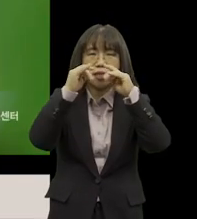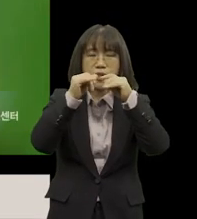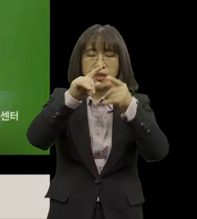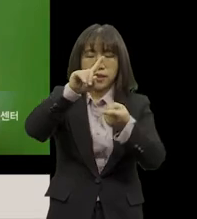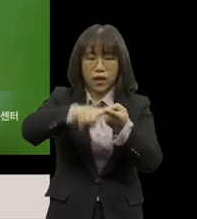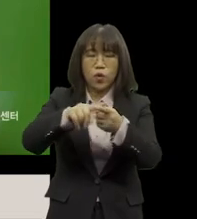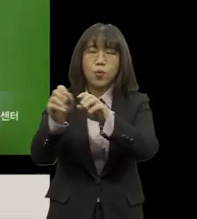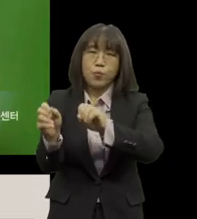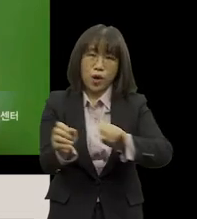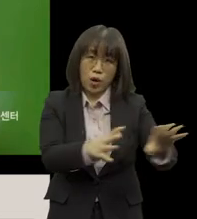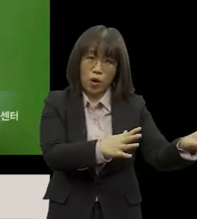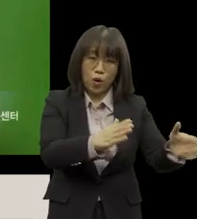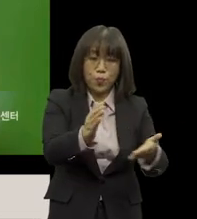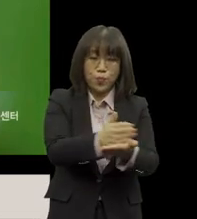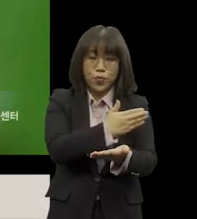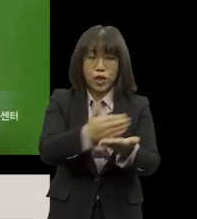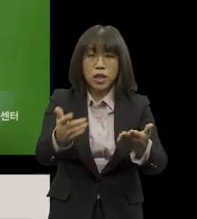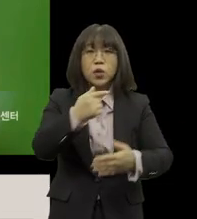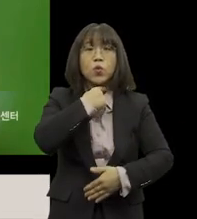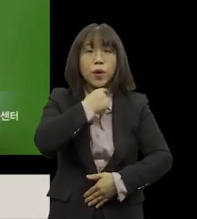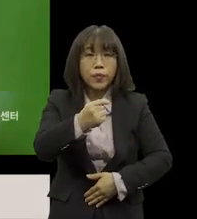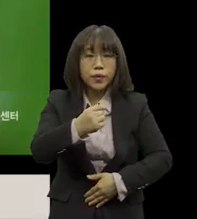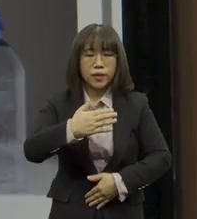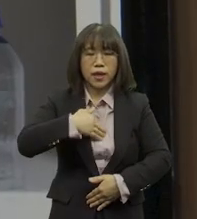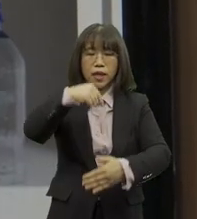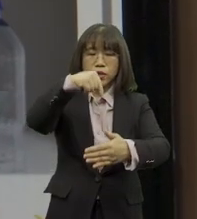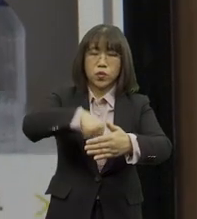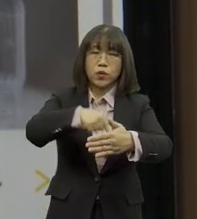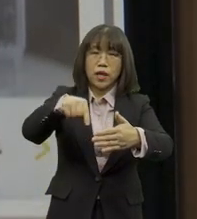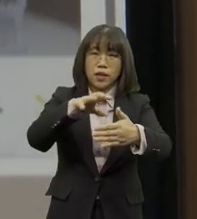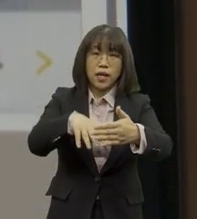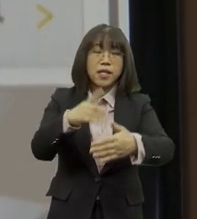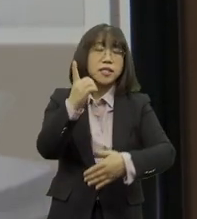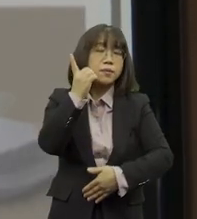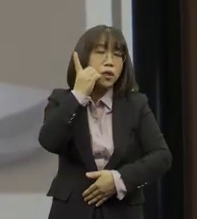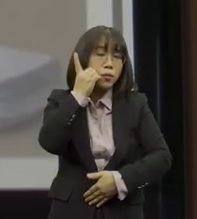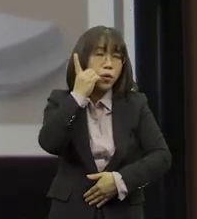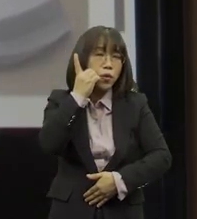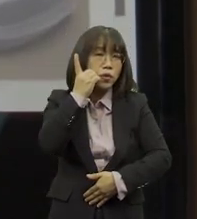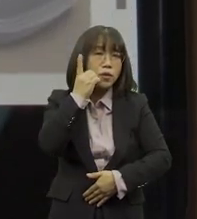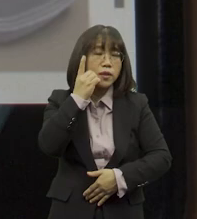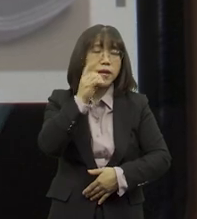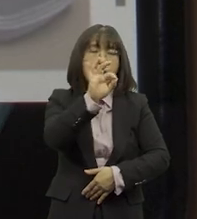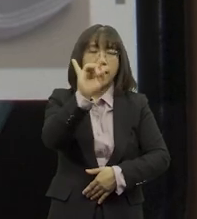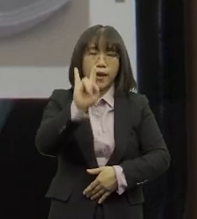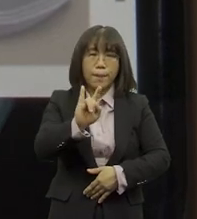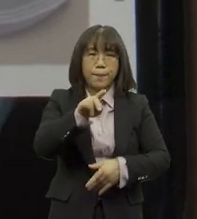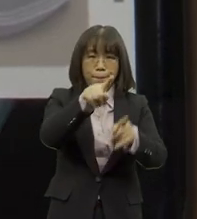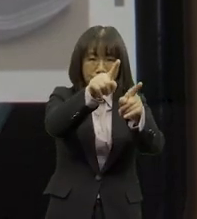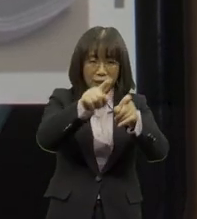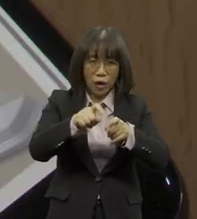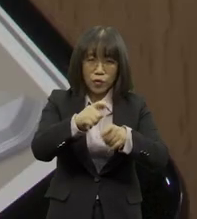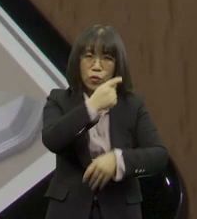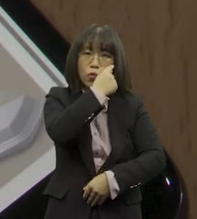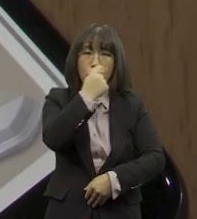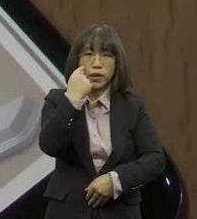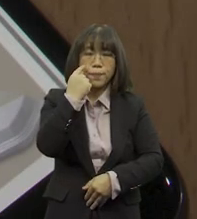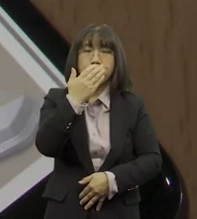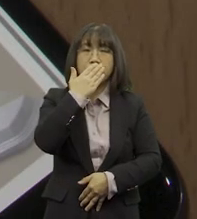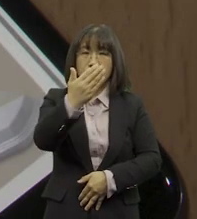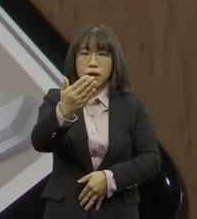배출의 기준에 대해 자세히 알고 싶은 경우 내 손안의 분리배출 스마트폰 어플리케이션을 다운받으면 확인할 수